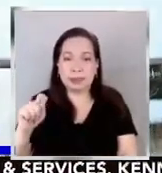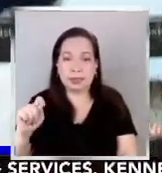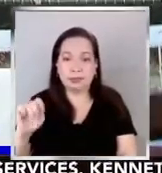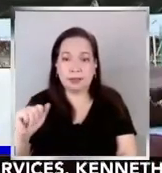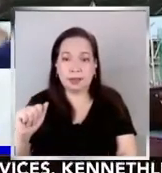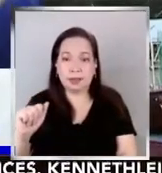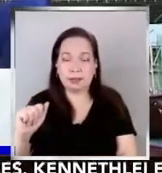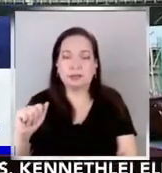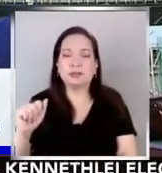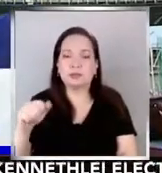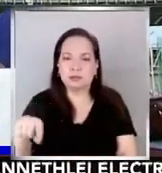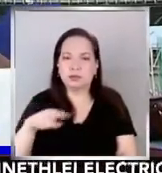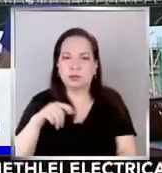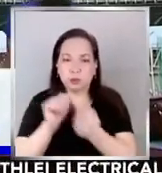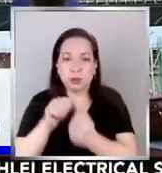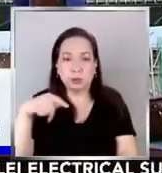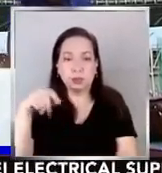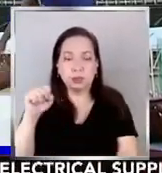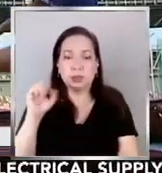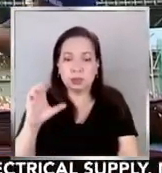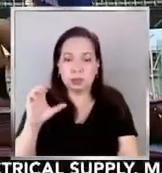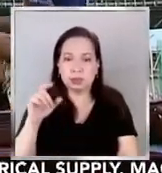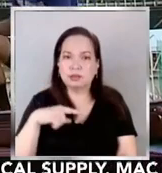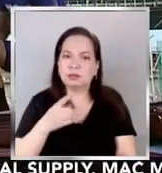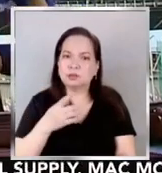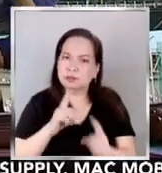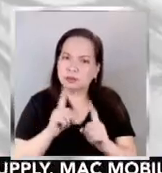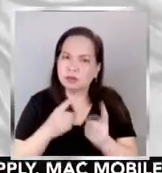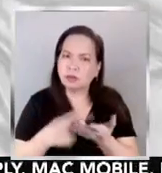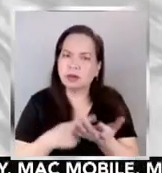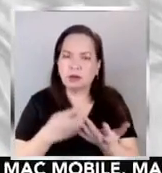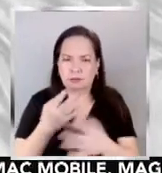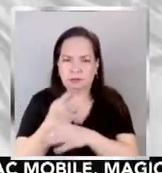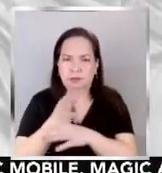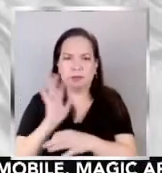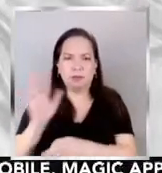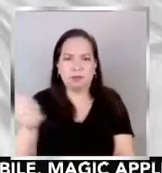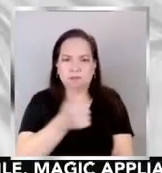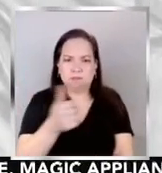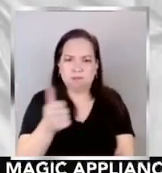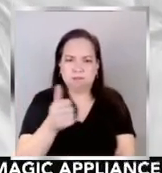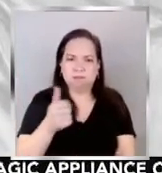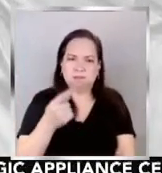sa PSC para maayos ang allowance ni Obiena. Para